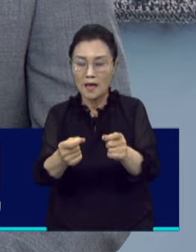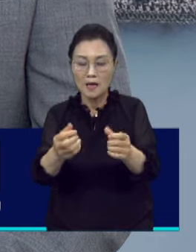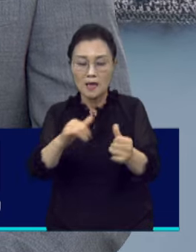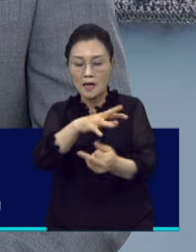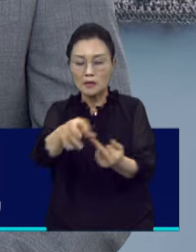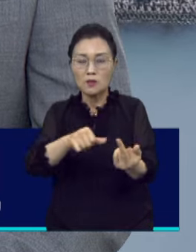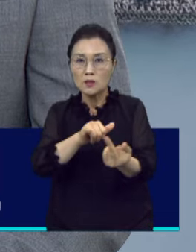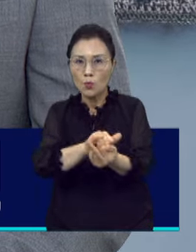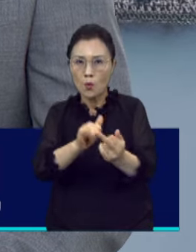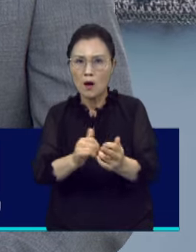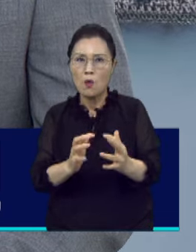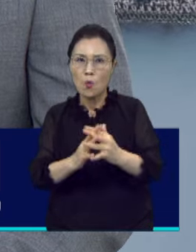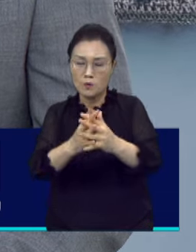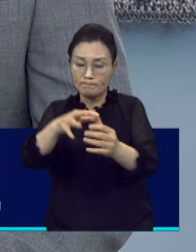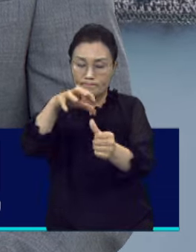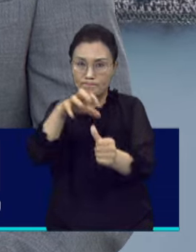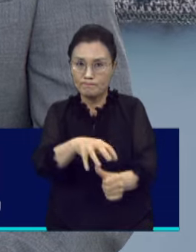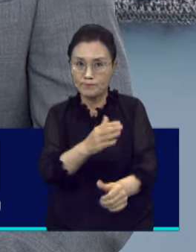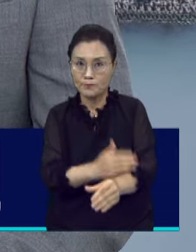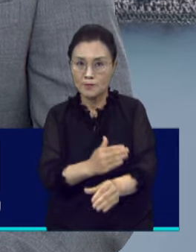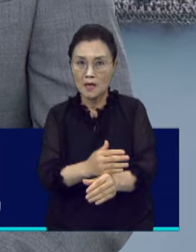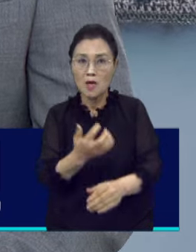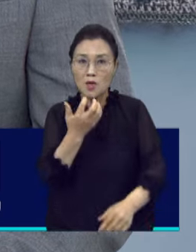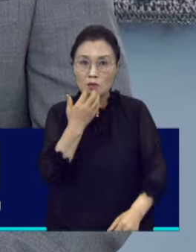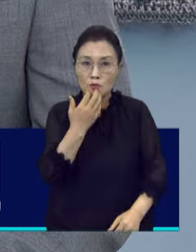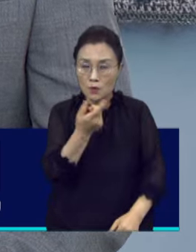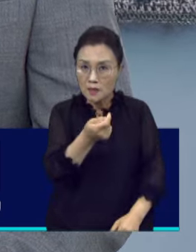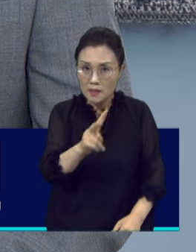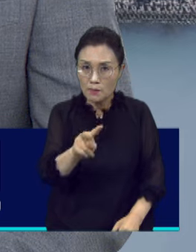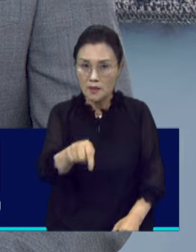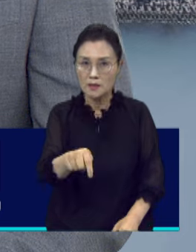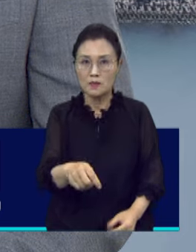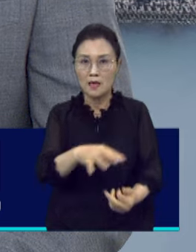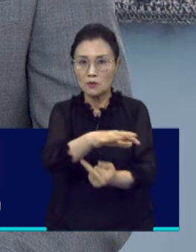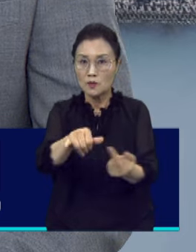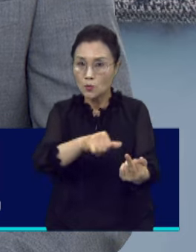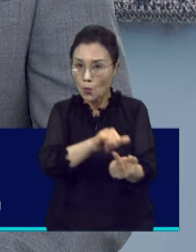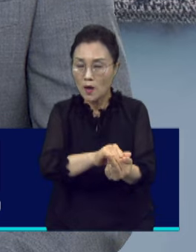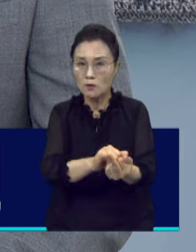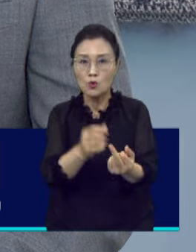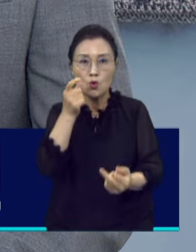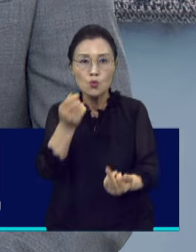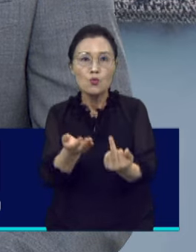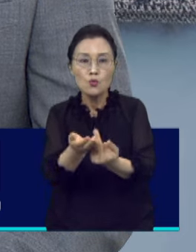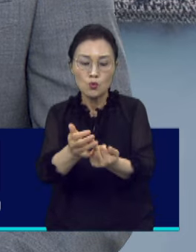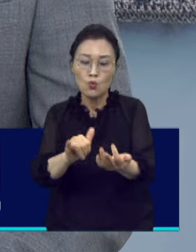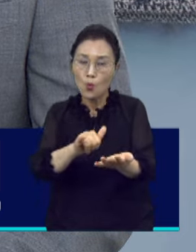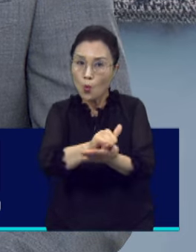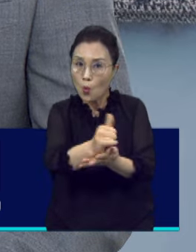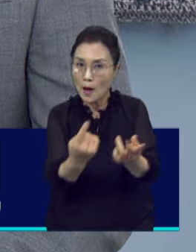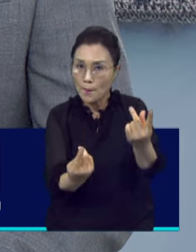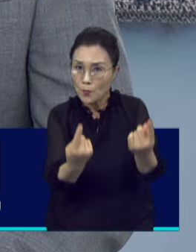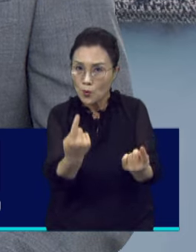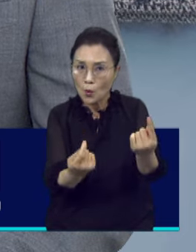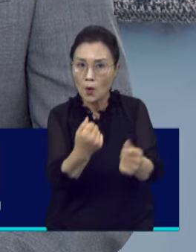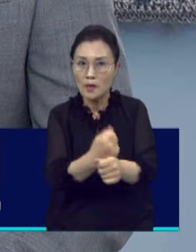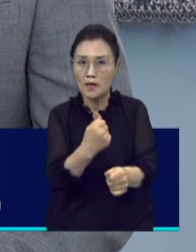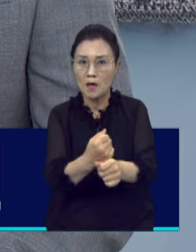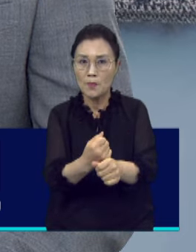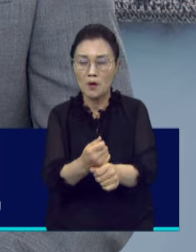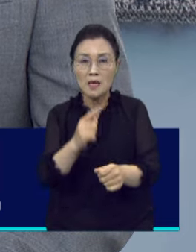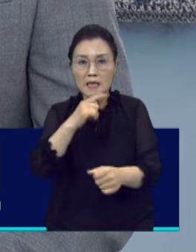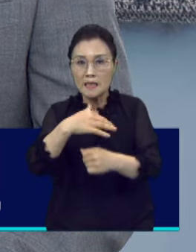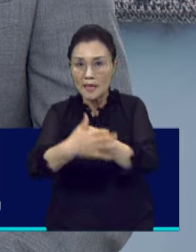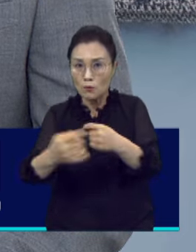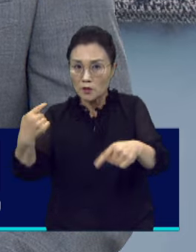여전히 계속되고 있습니다 서울지역 언론에서는 가덕 신공항을 군소 울릉 공항과 비교하는가 하면 TK